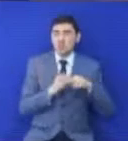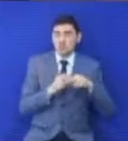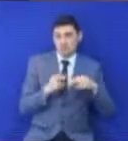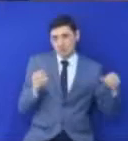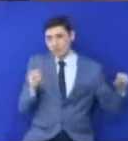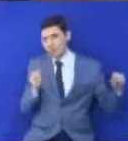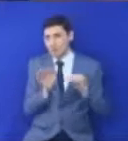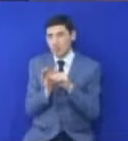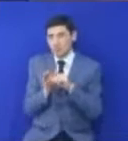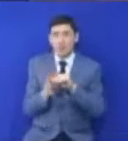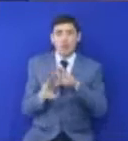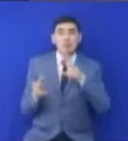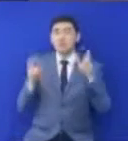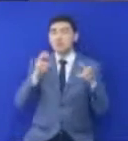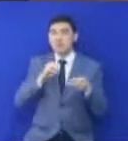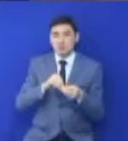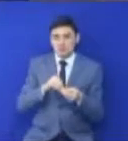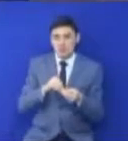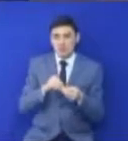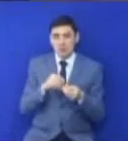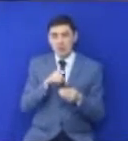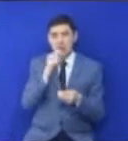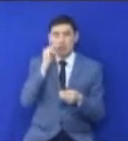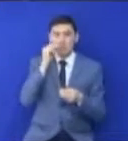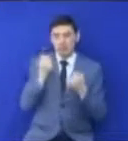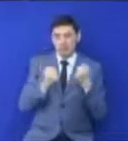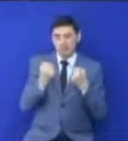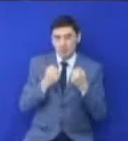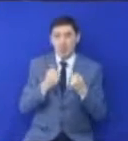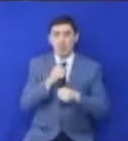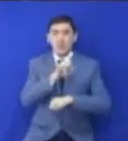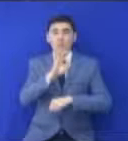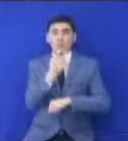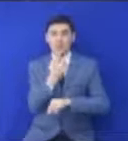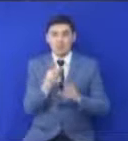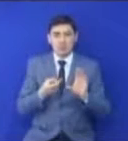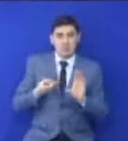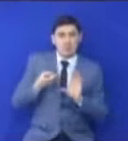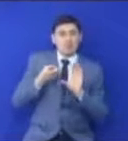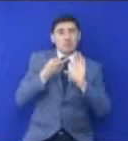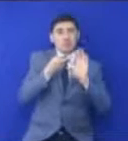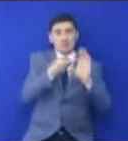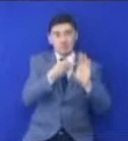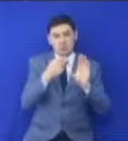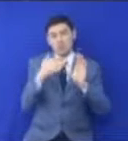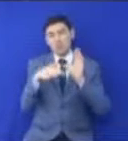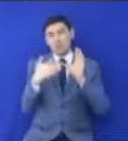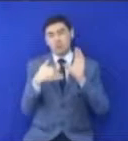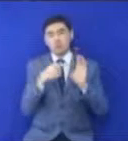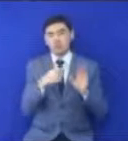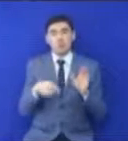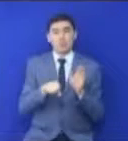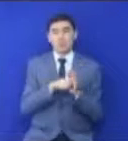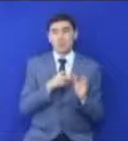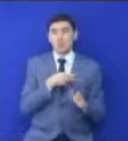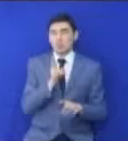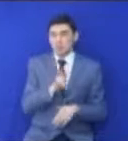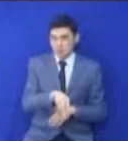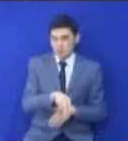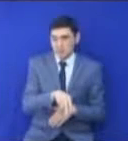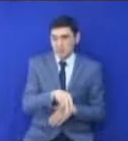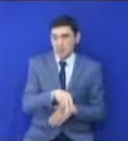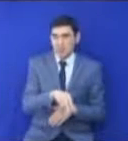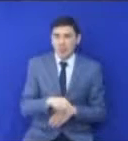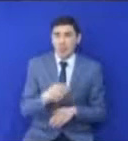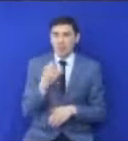жарақаттың салдарынан ауруханаға апара жатқан жолда жедел жәрдем көлігінің ішінде қайтыс болған. Сондай-ақ жеңіл көлікте болған 1997